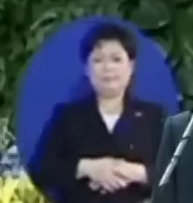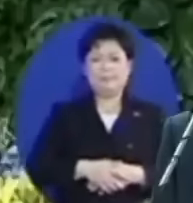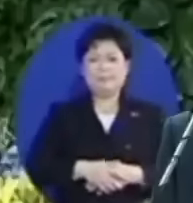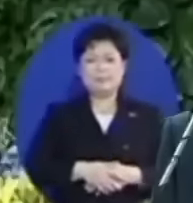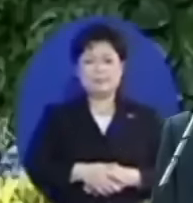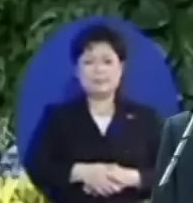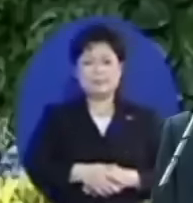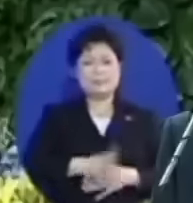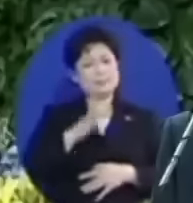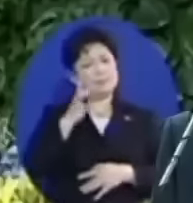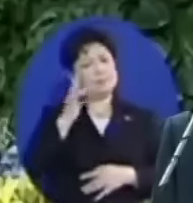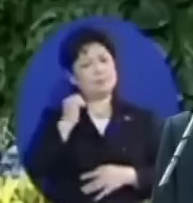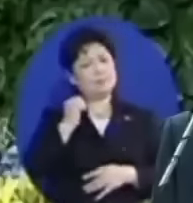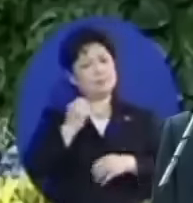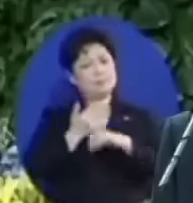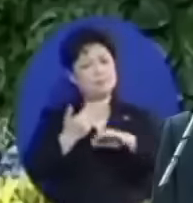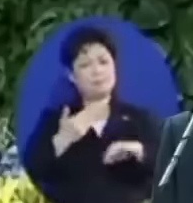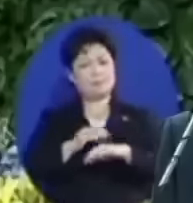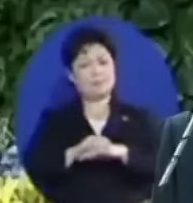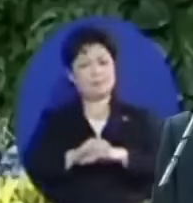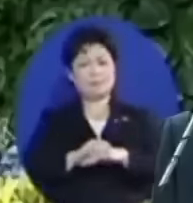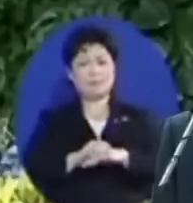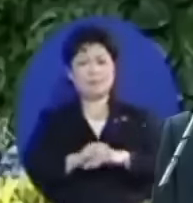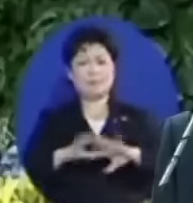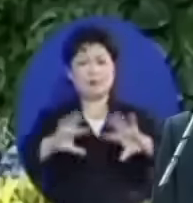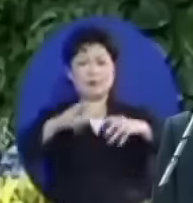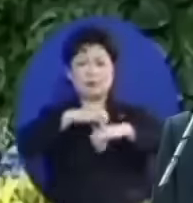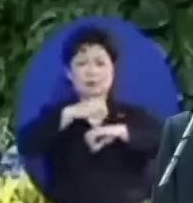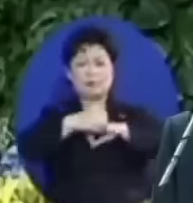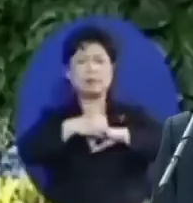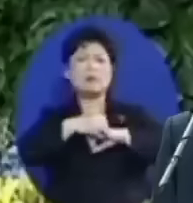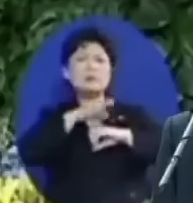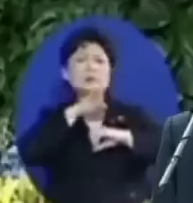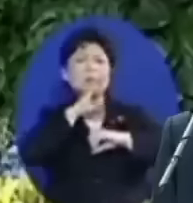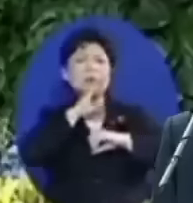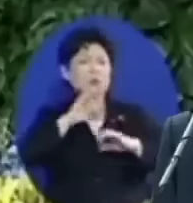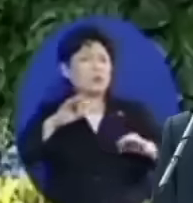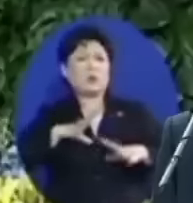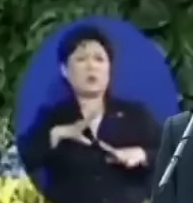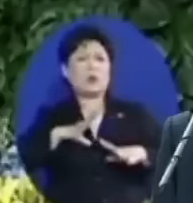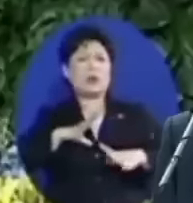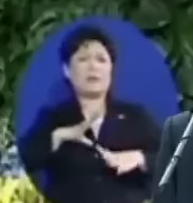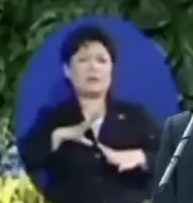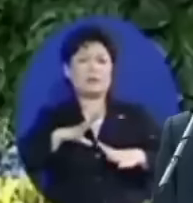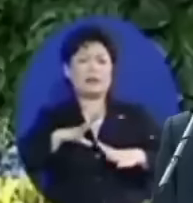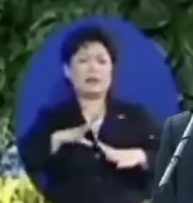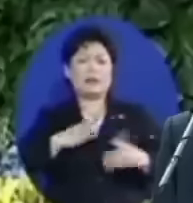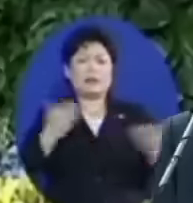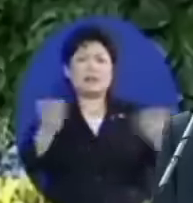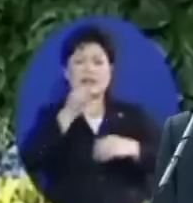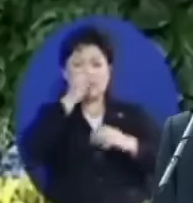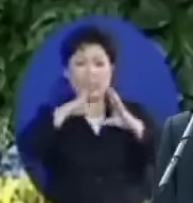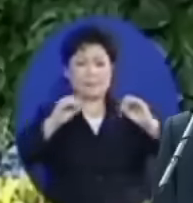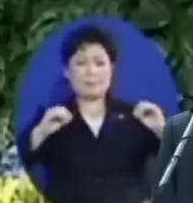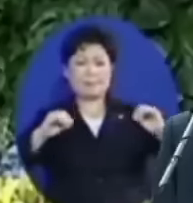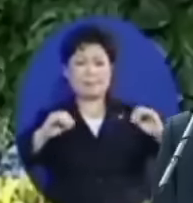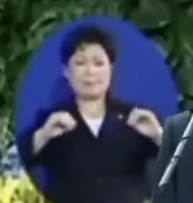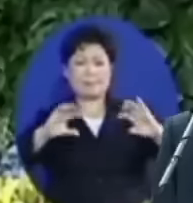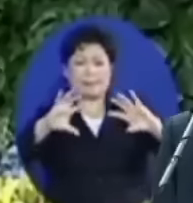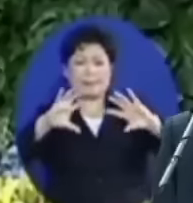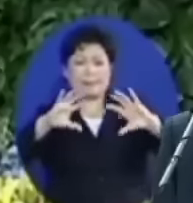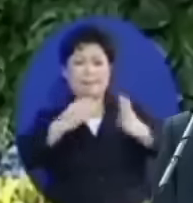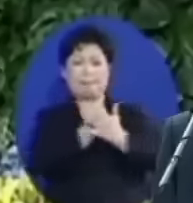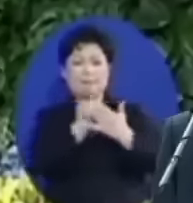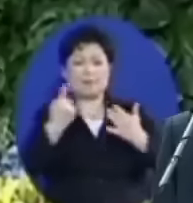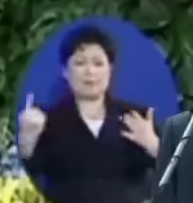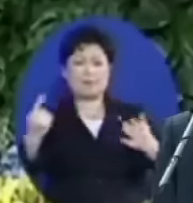몇 년 전에 고고학교를 흥분시키며 세계가 떠들썩했던 사건이 있었습니다. 에집트의 한 무덤에서 원형 거의